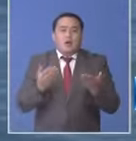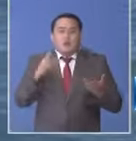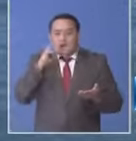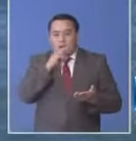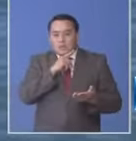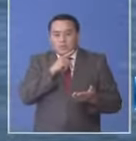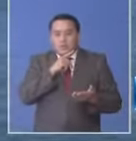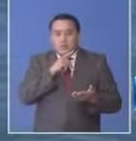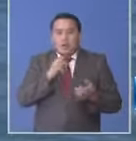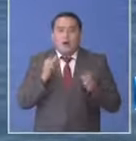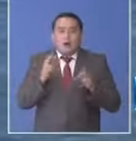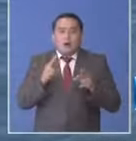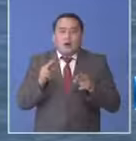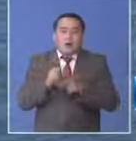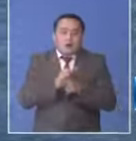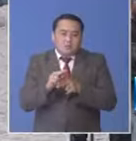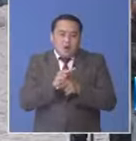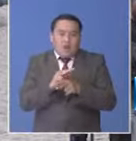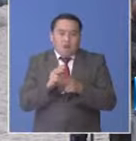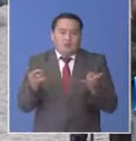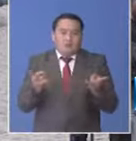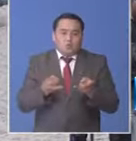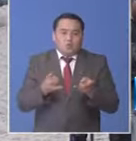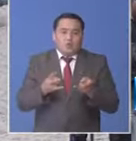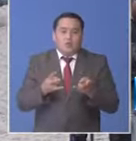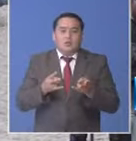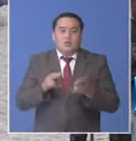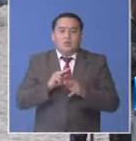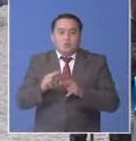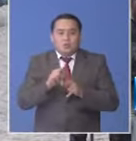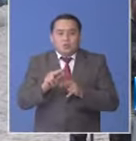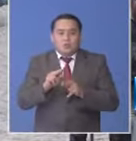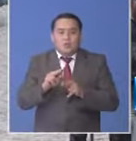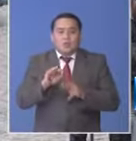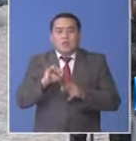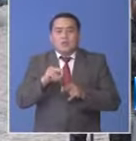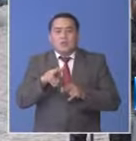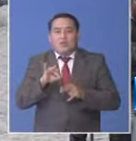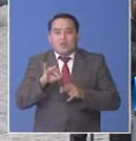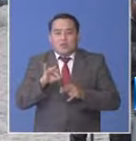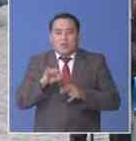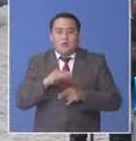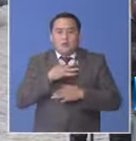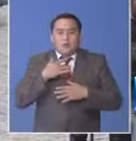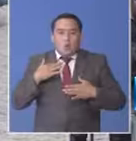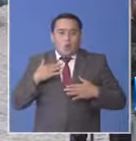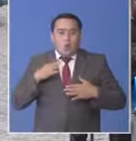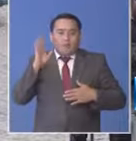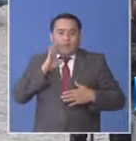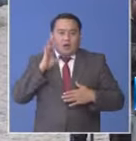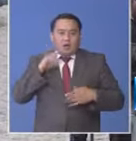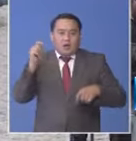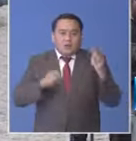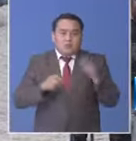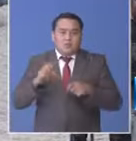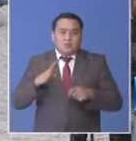допускать, как их исправлять, эти ошибки. Занятия планировали на Или, но ввиду того, что много воды, дождей